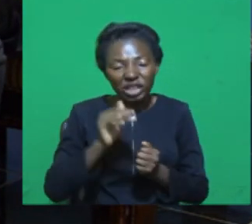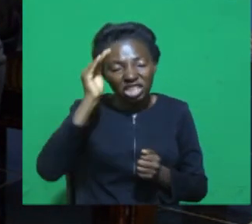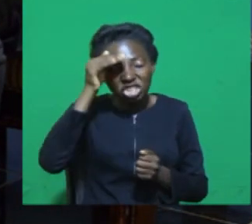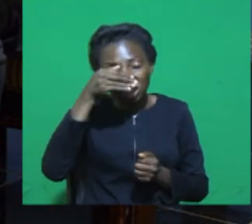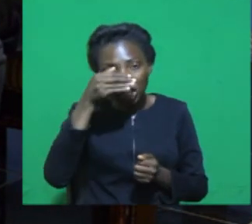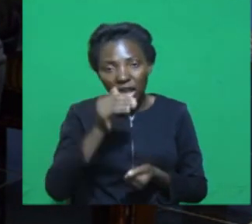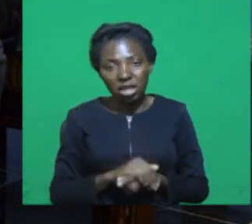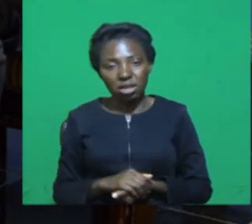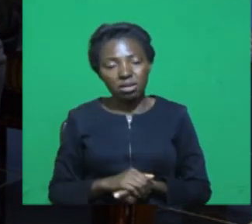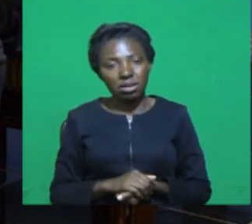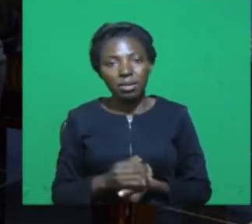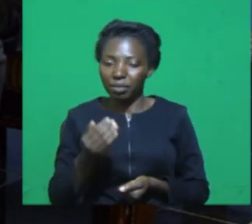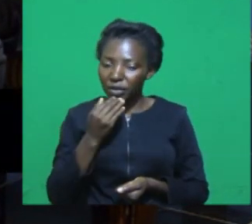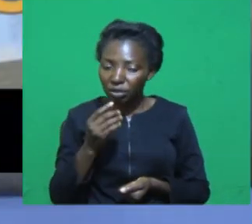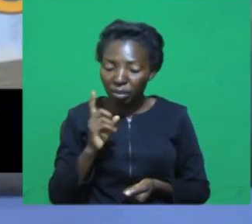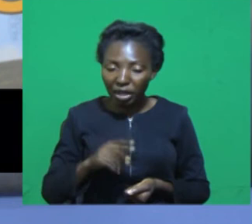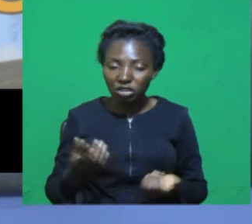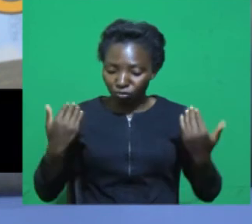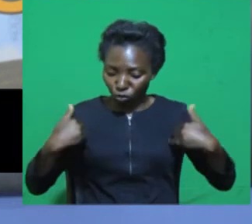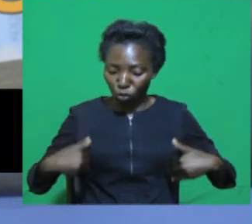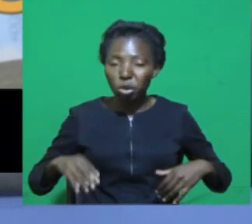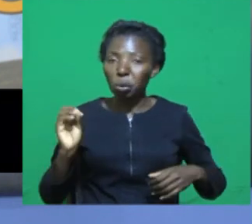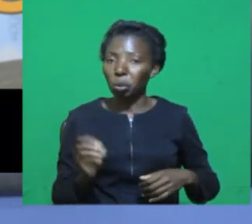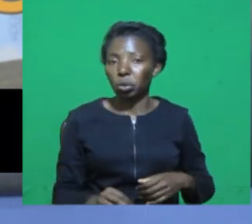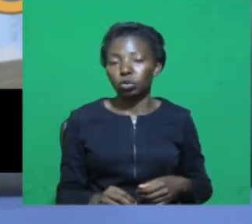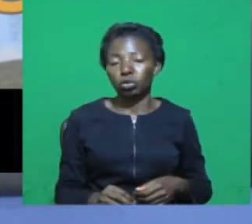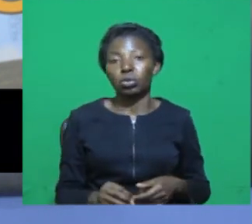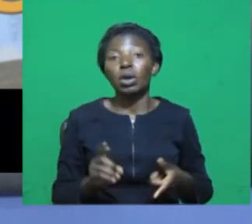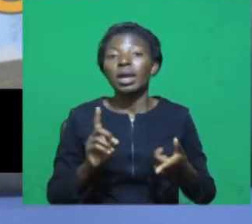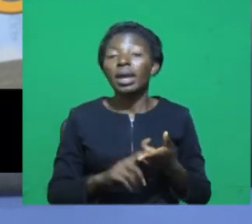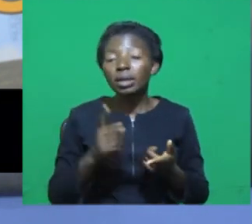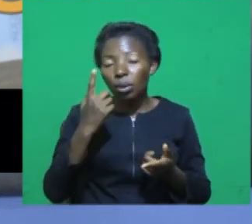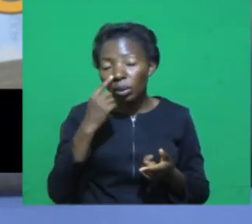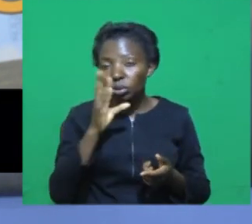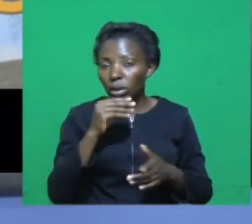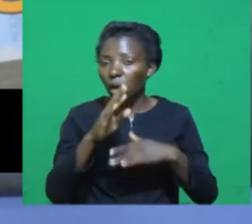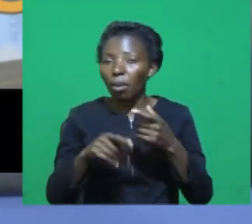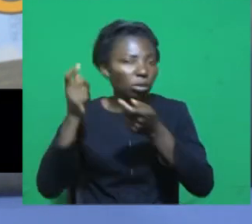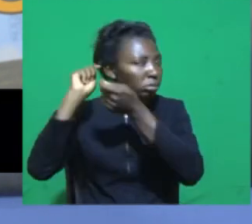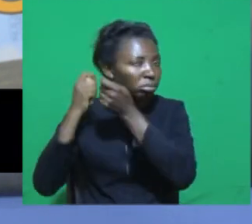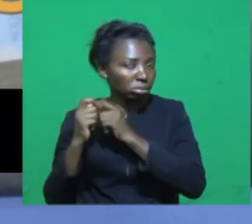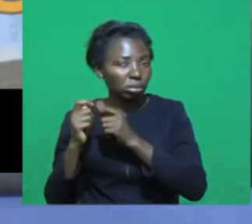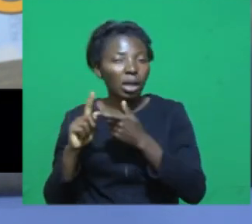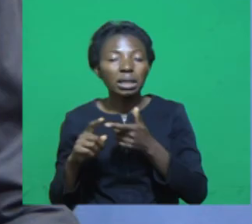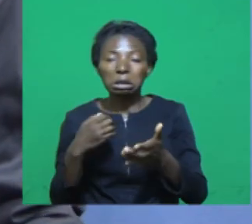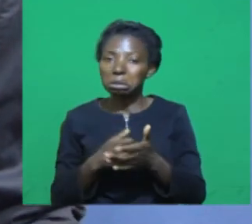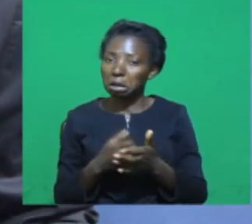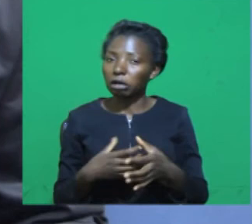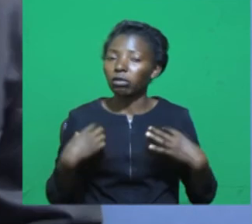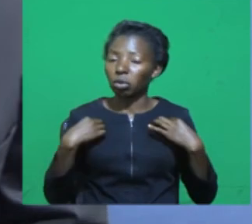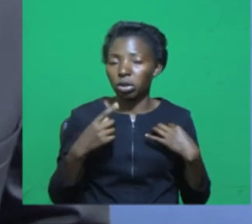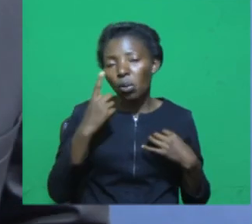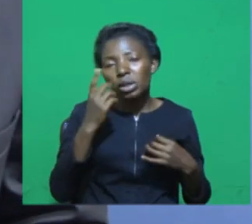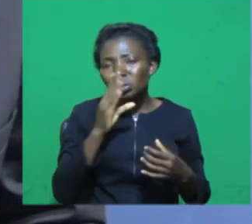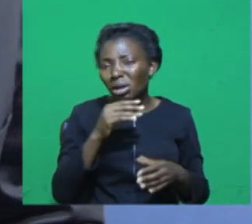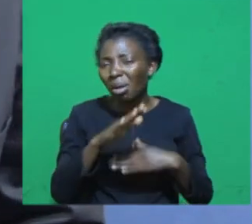vazvinzwa. Ndikuda kuti mundibatsire pekuruka bvudzi nenguo dzinodya mari zhinji. Alright. Panguo dzinodya